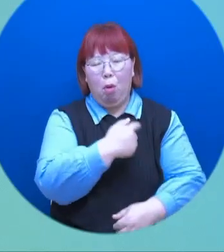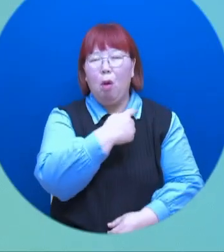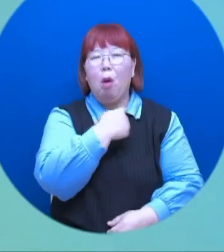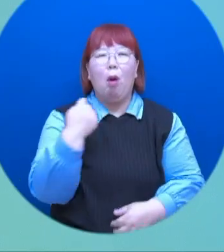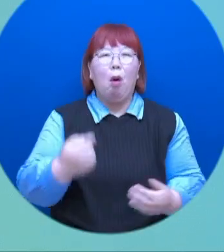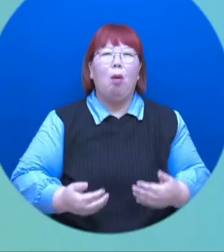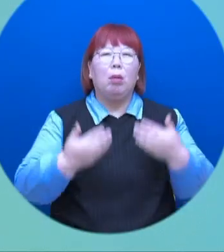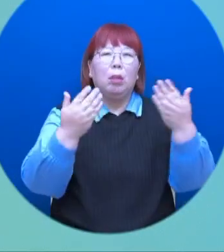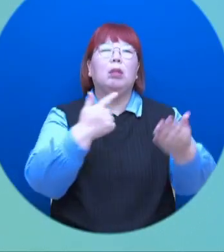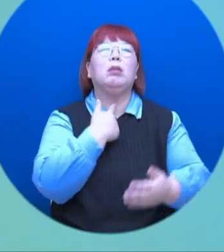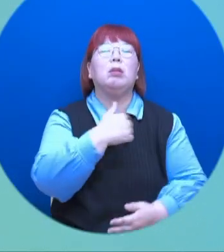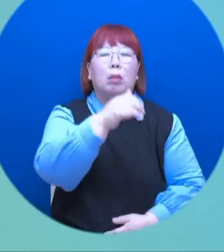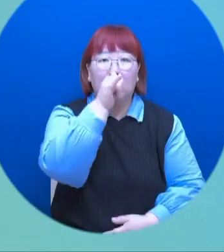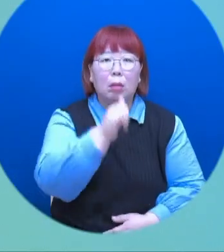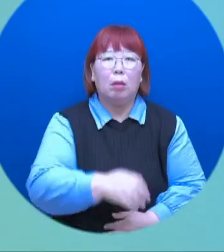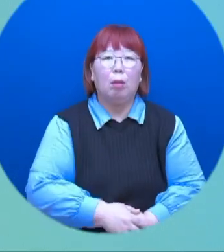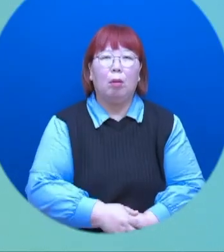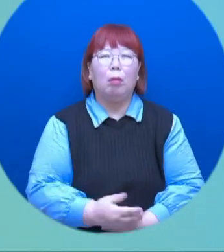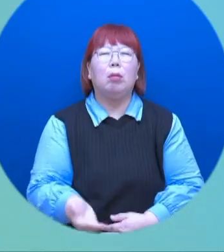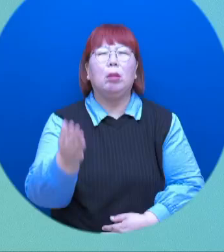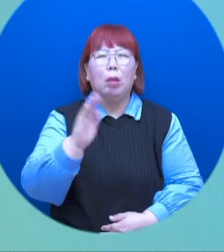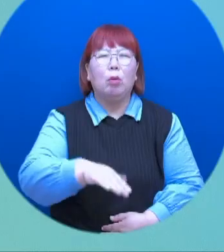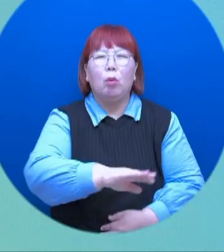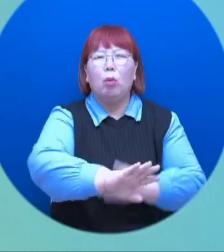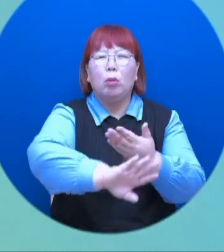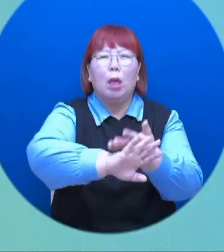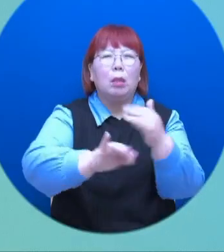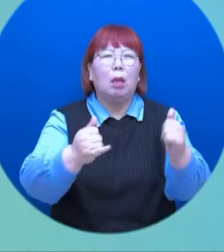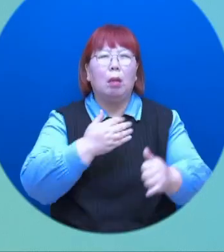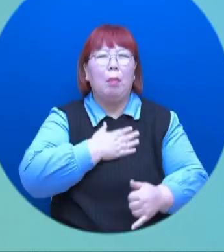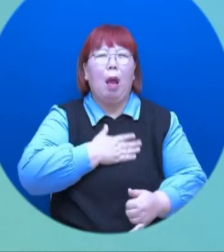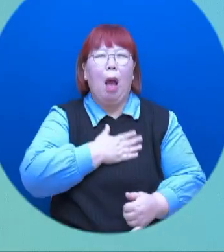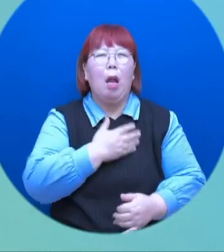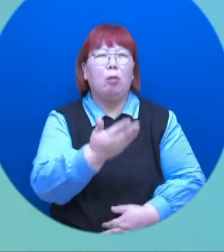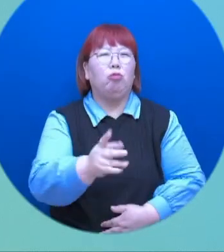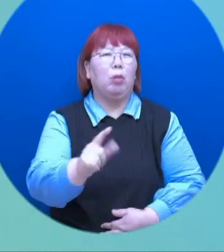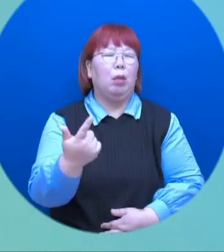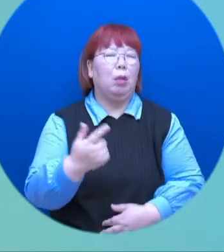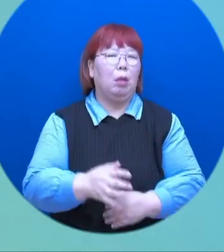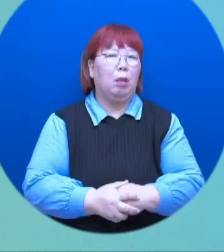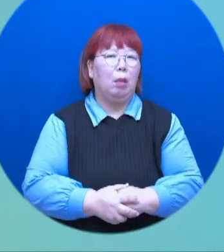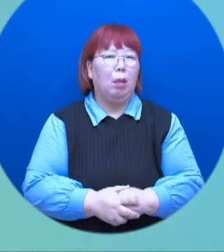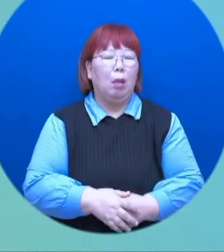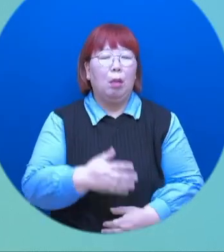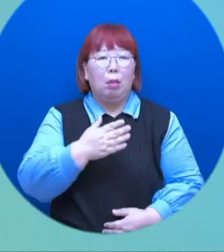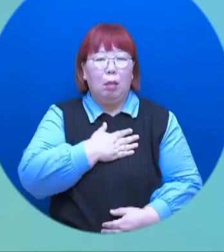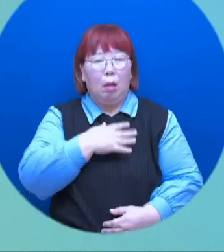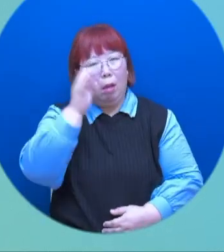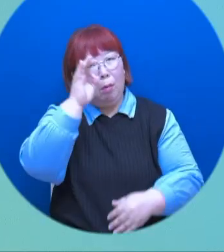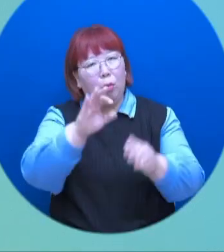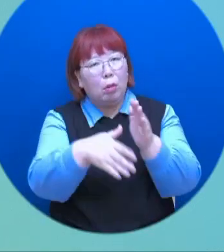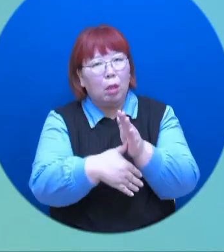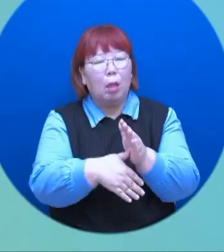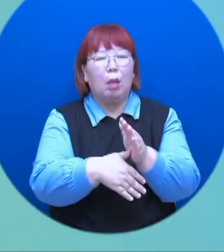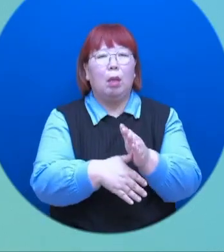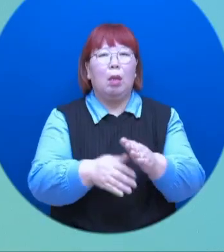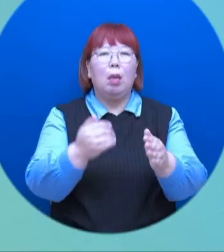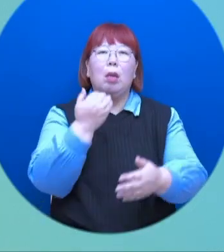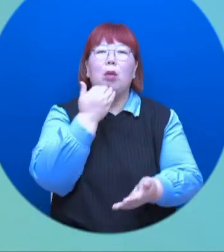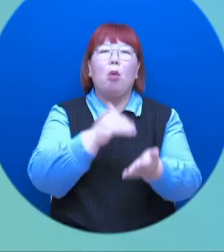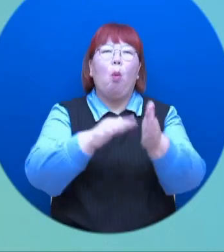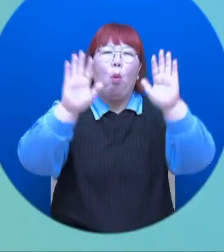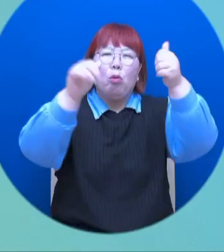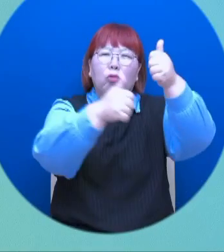않는구나. 단순히 여호수아와 비교해 볼 때에 부족한 것이 없는 갈렙임에도 불구하고 뭐다?